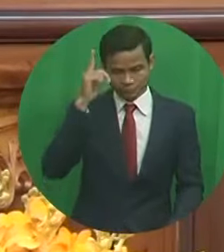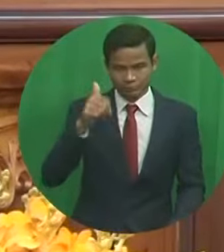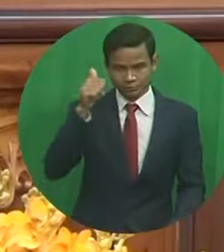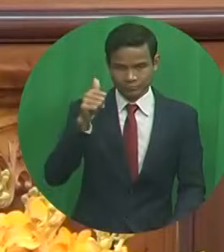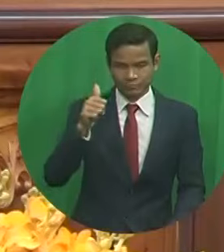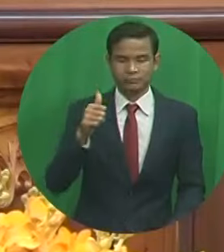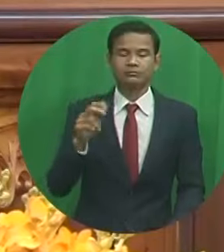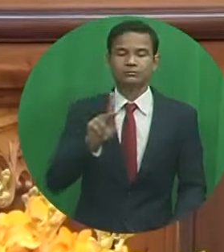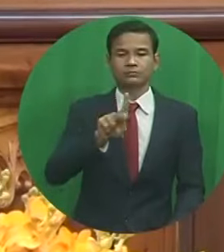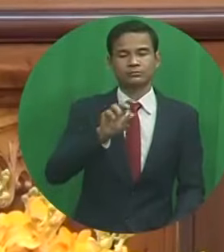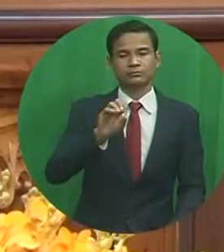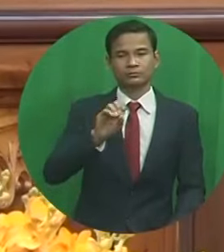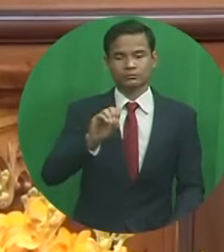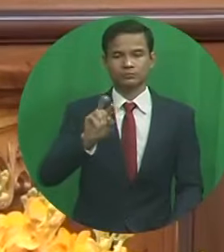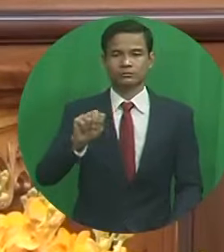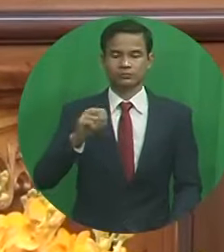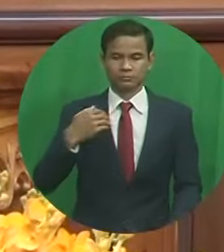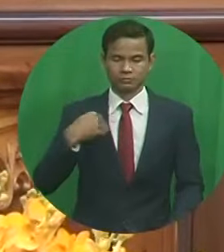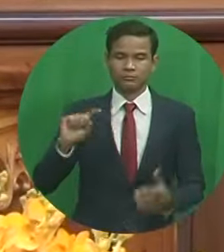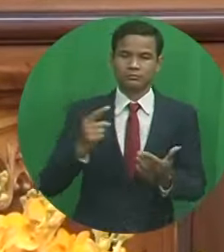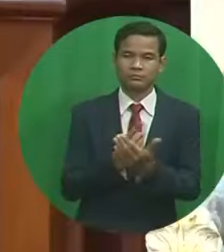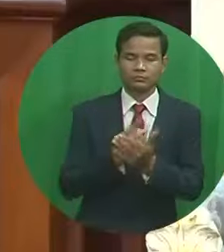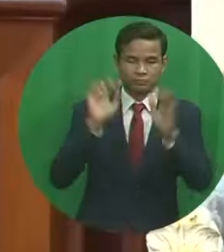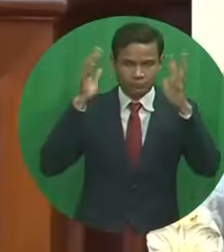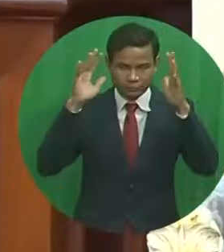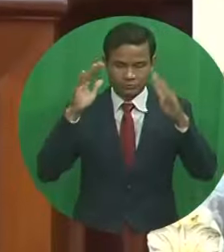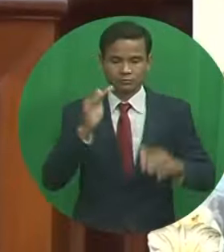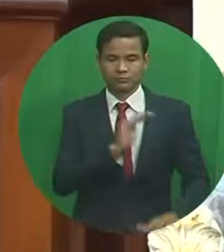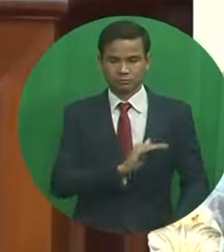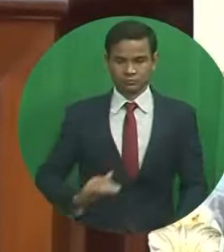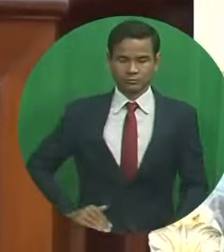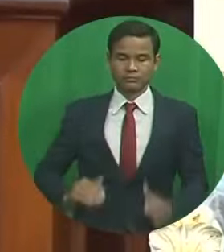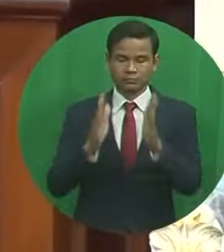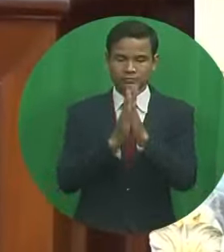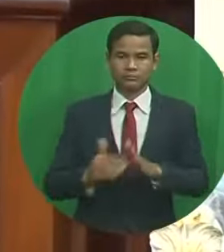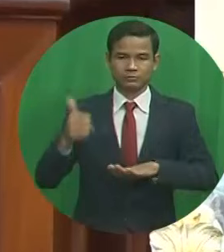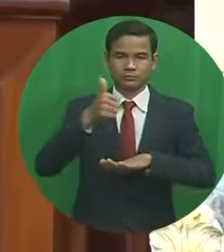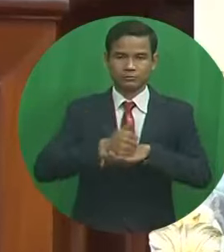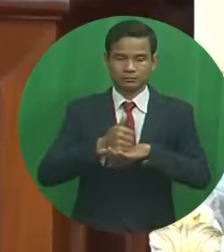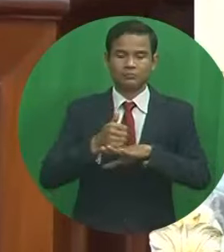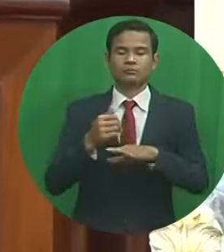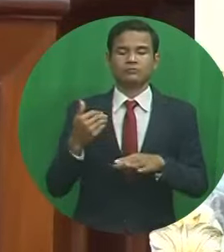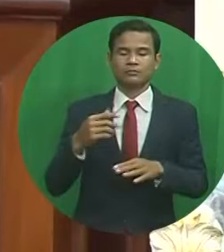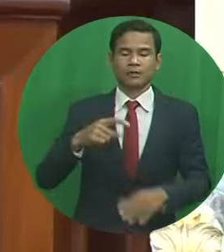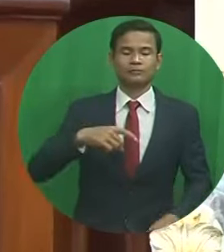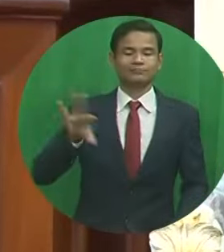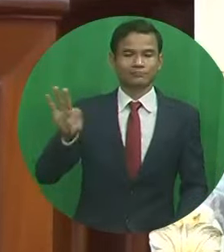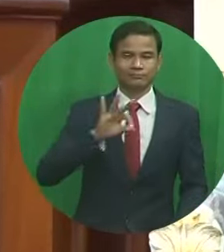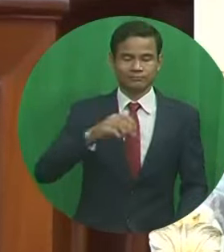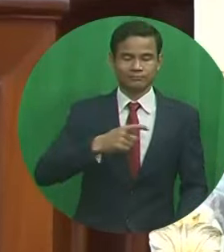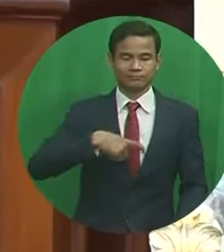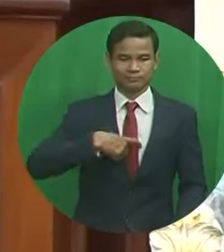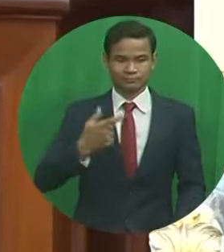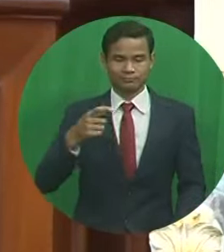អឹមគិតនីកូនបានចូលរួមអបអរសាទរជូនសម្ដេចរដ្ឋសភាធិបតីខុនសូដារីដែលត្រូវបានរដ្ឋសភា